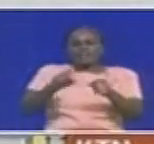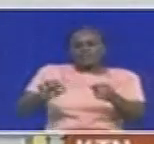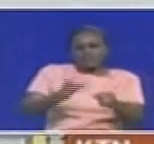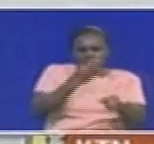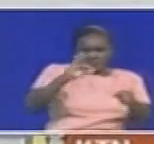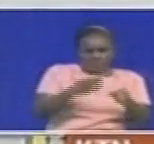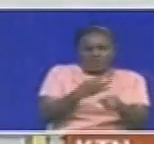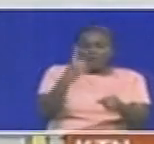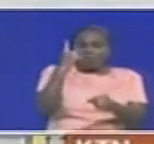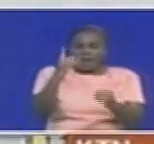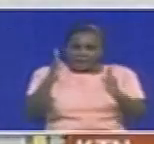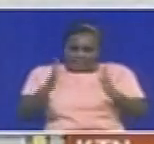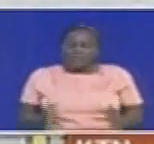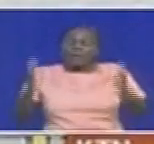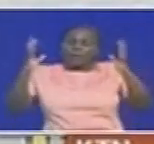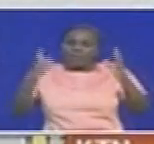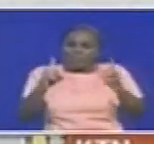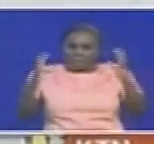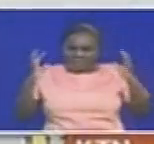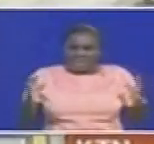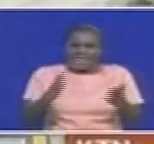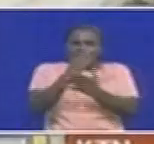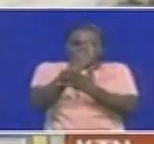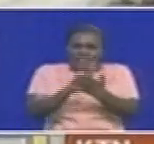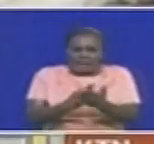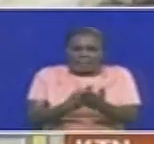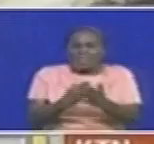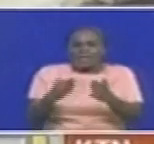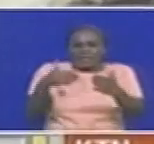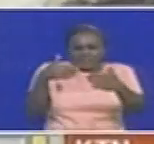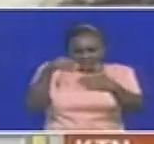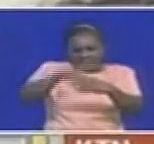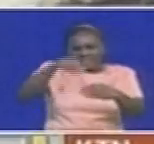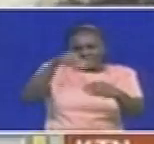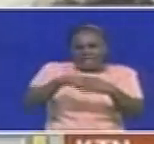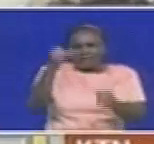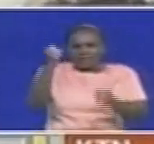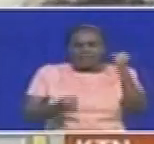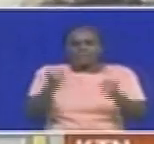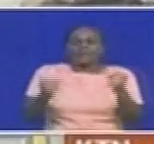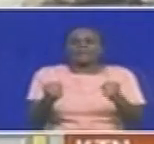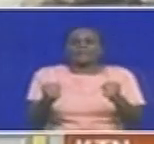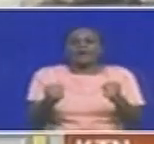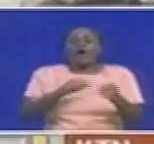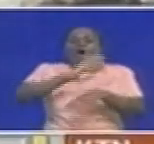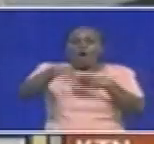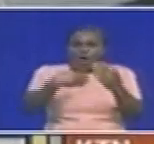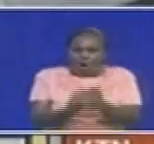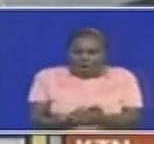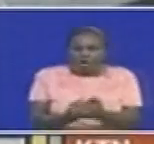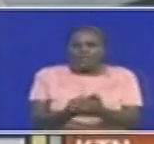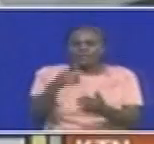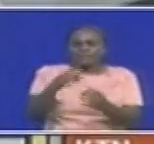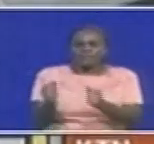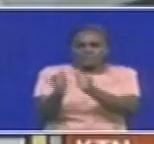huku moja ambalo ni kubwa zaidi likiwa sehemu ya mbele ya gari kwa ndani, yaani kwenye dashboard. Yote yaliunganishwa